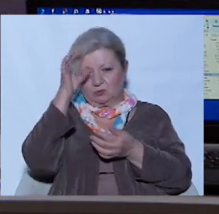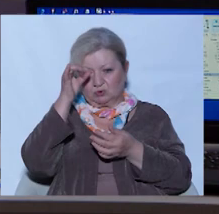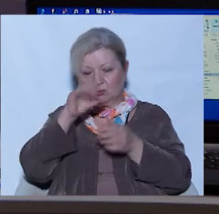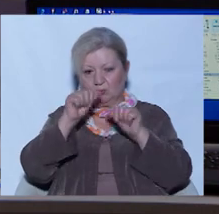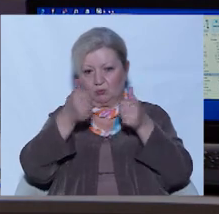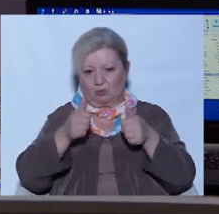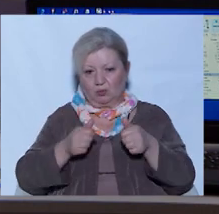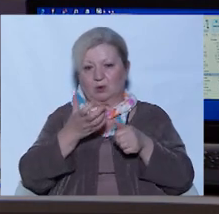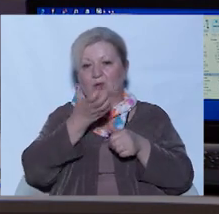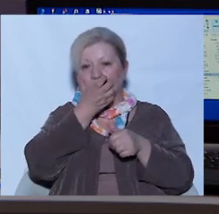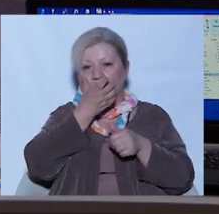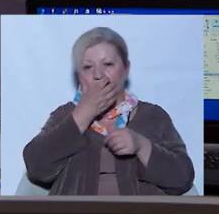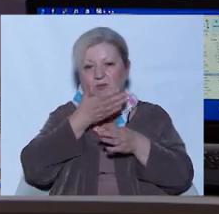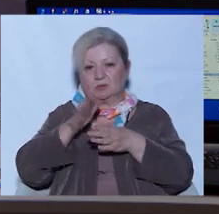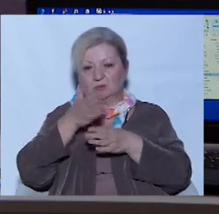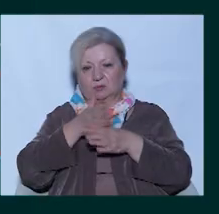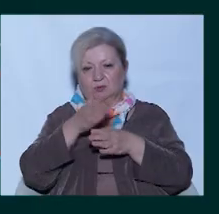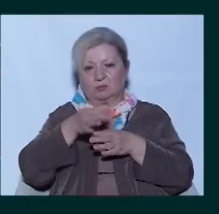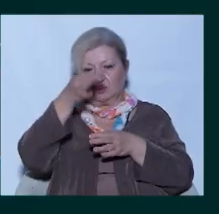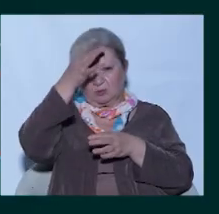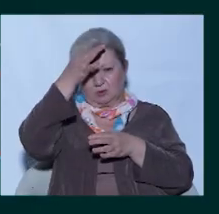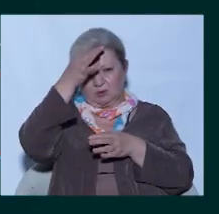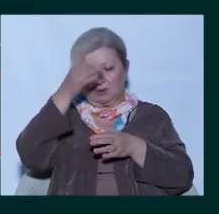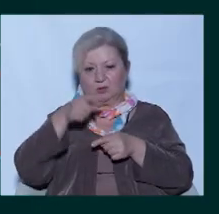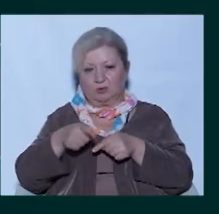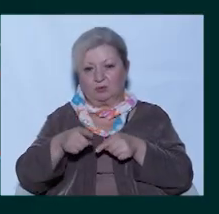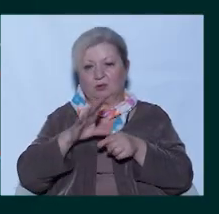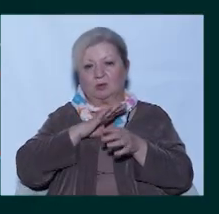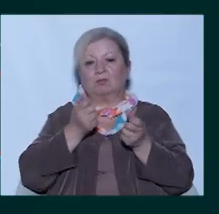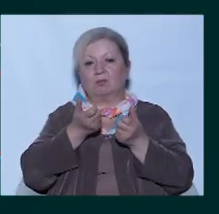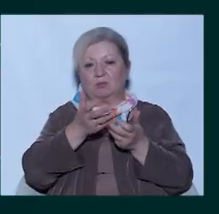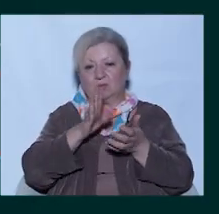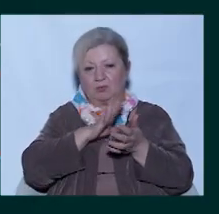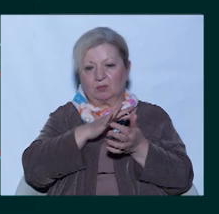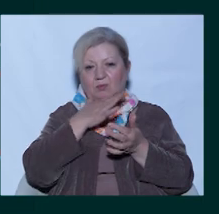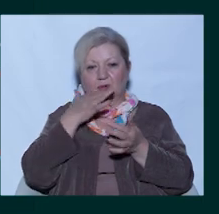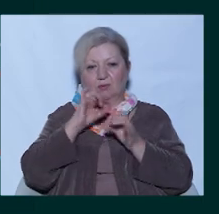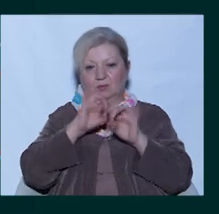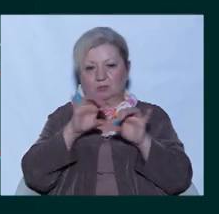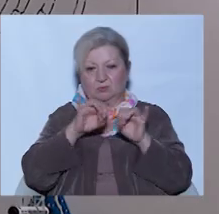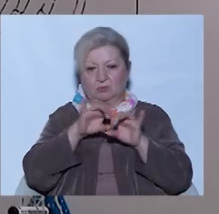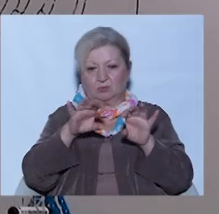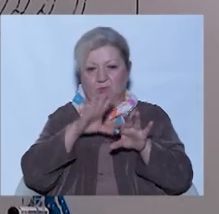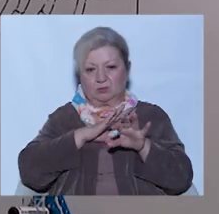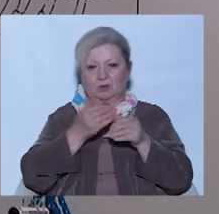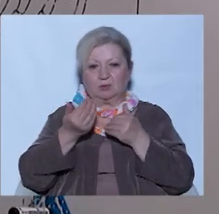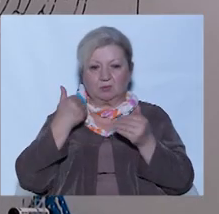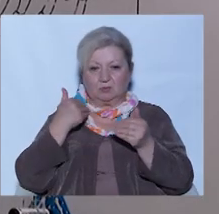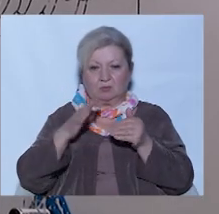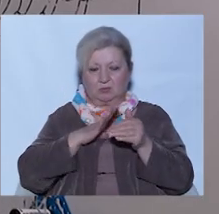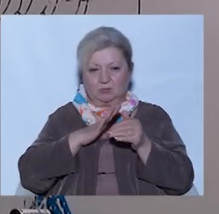ფორმულა სითბოს გამოყოფა, გავიხსენოთ ეს, ჩვენ ამაზე არაერთხელ ვისაუბრეთ წინა პარაგრაფში თბურ